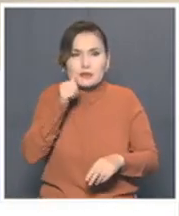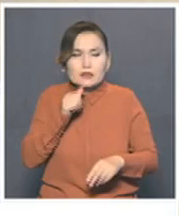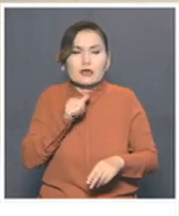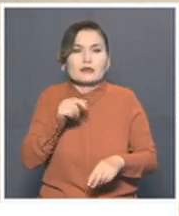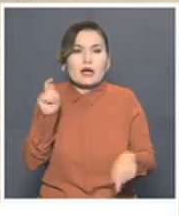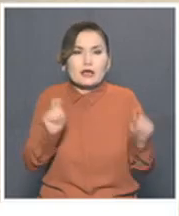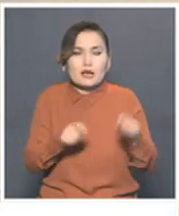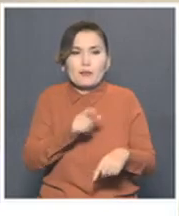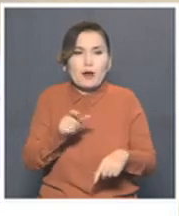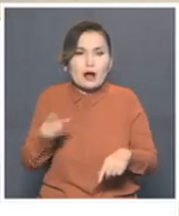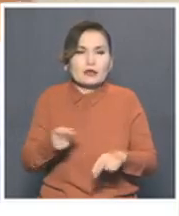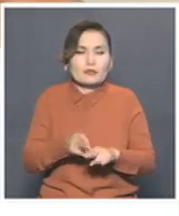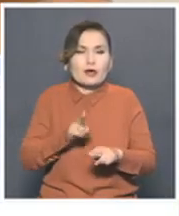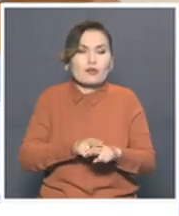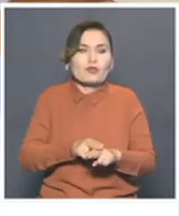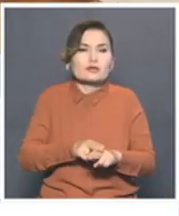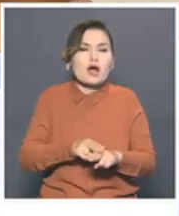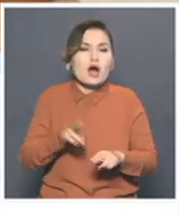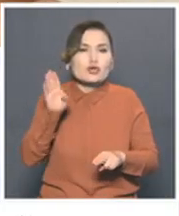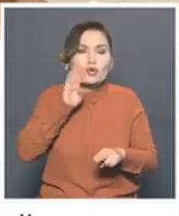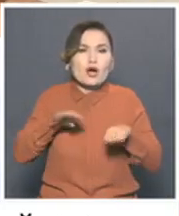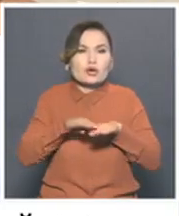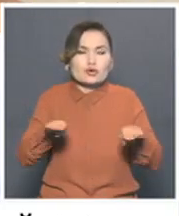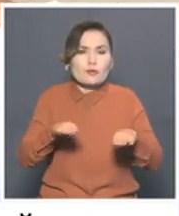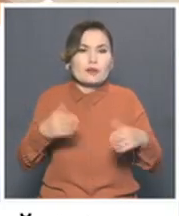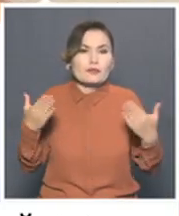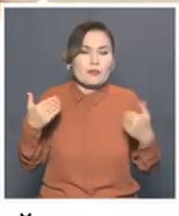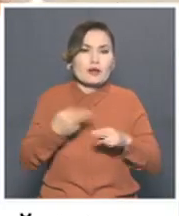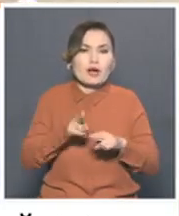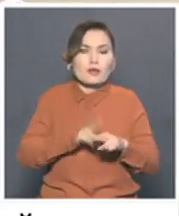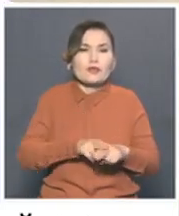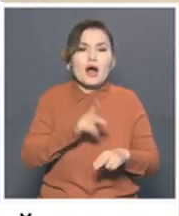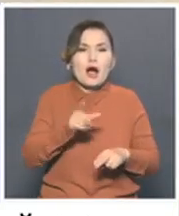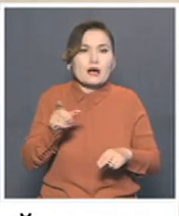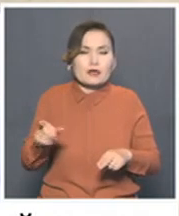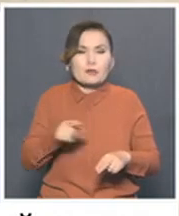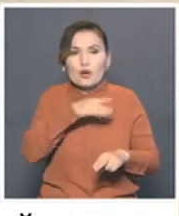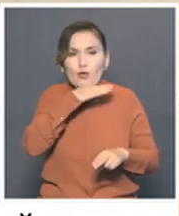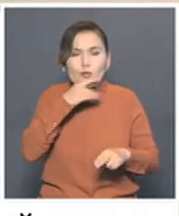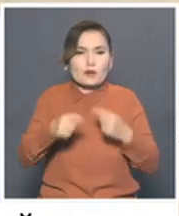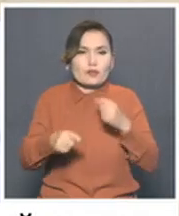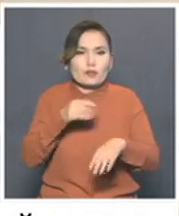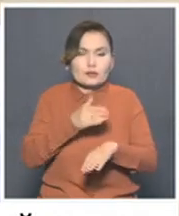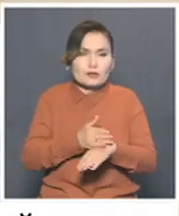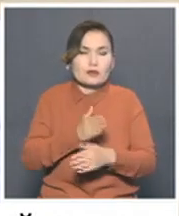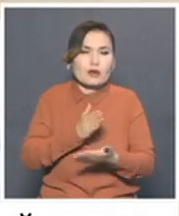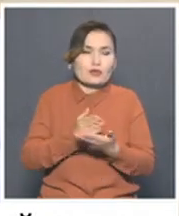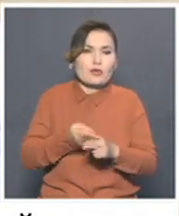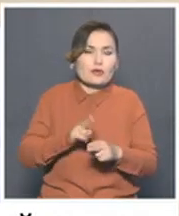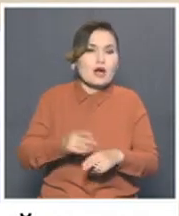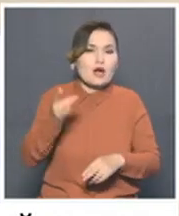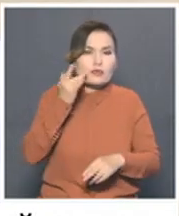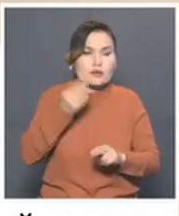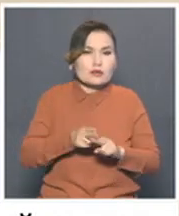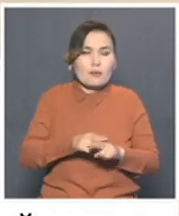шомылады, қоқыстарын тастайды. Теңіз біздің құзырымызда болмаған соң, оларды қуып шыға алмаймыз. Адамның көптігі де осыдан. Ал өз тарапымыздан